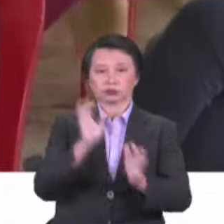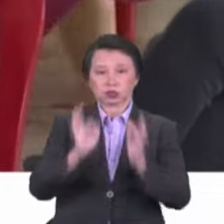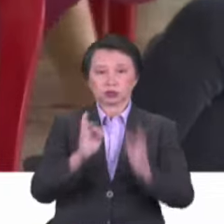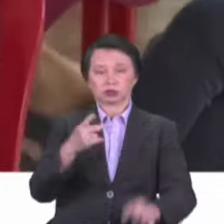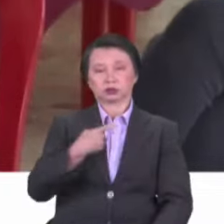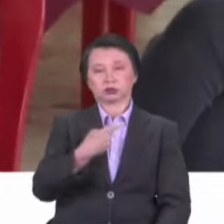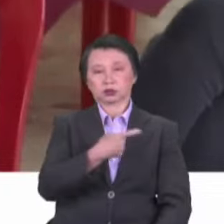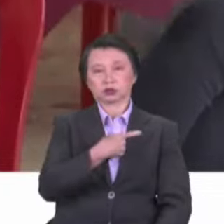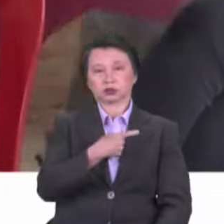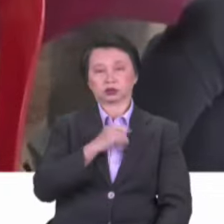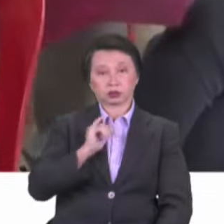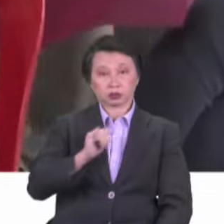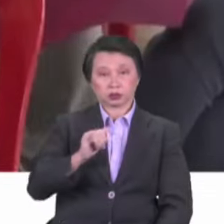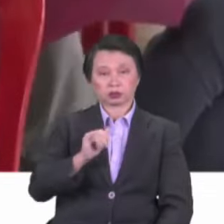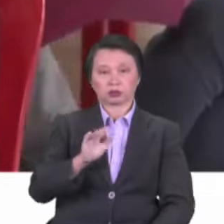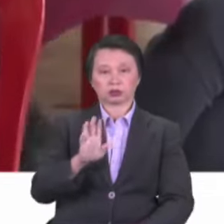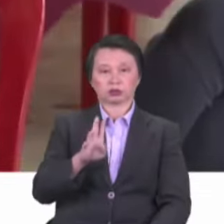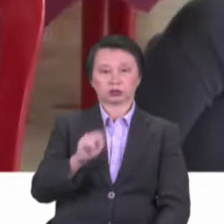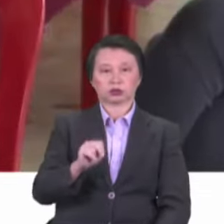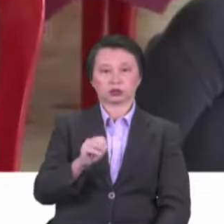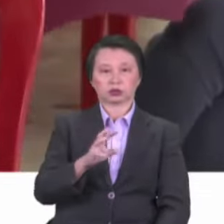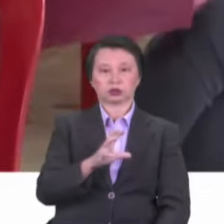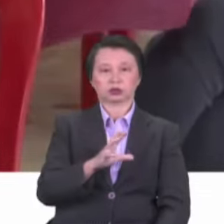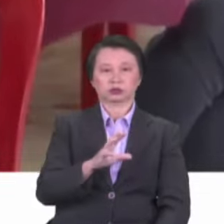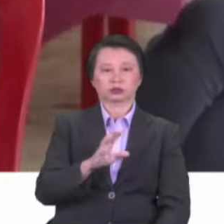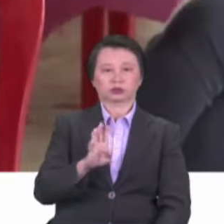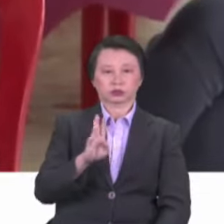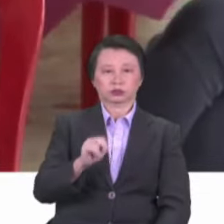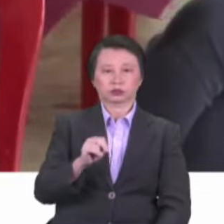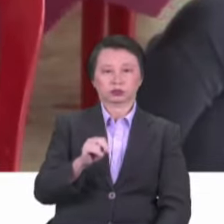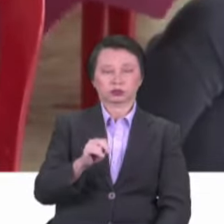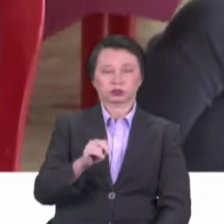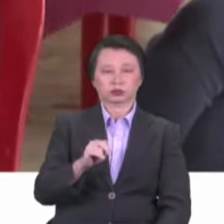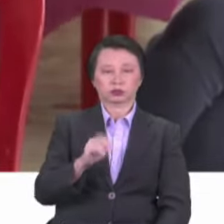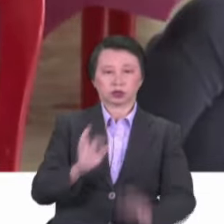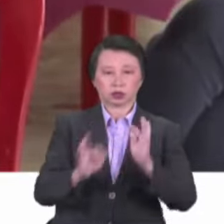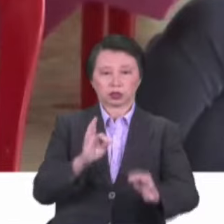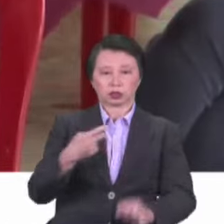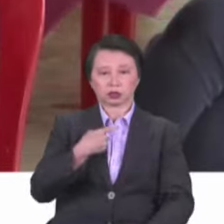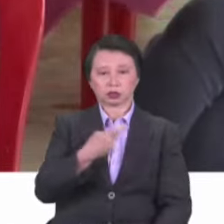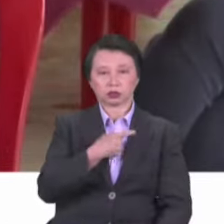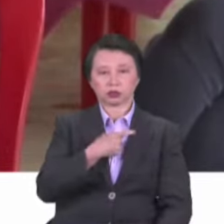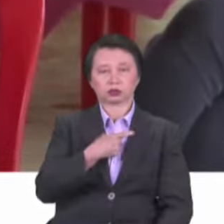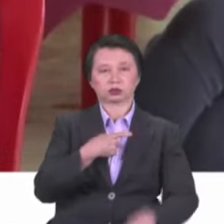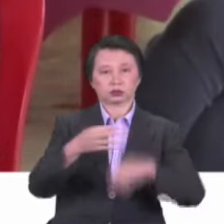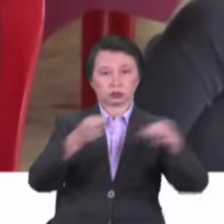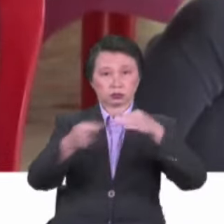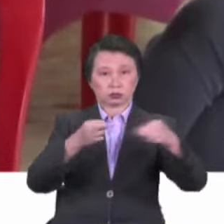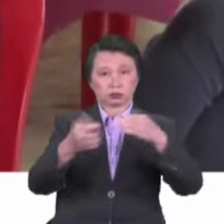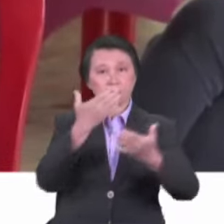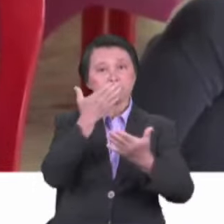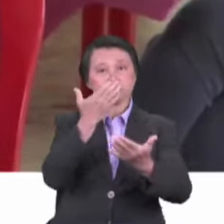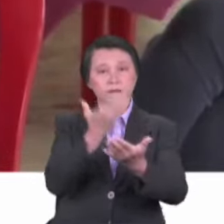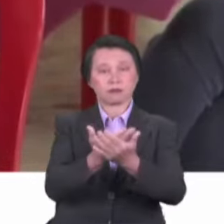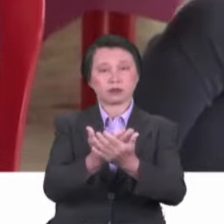dah sama BN, kita kekal bersama BN, dan seperti saya kata, kalau kita memberi penjelasan yang